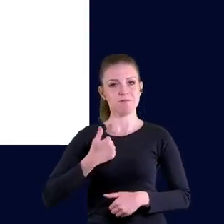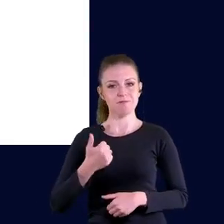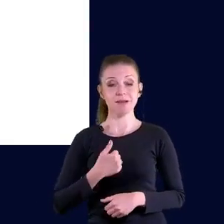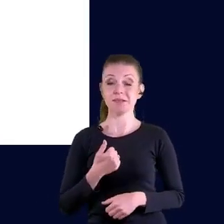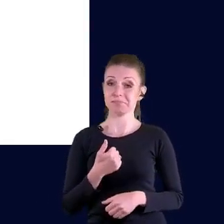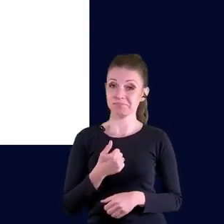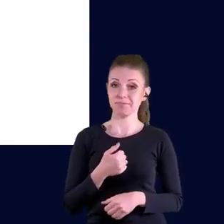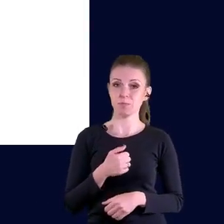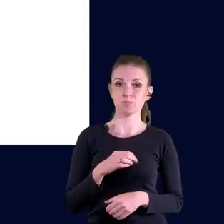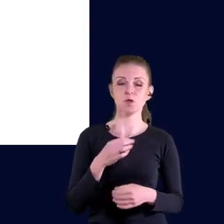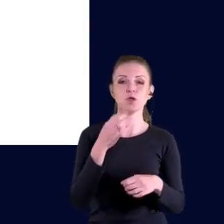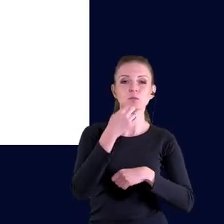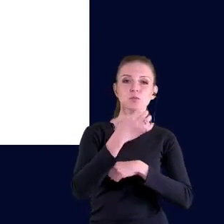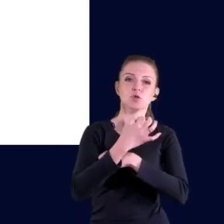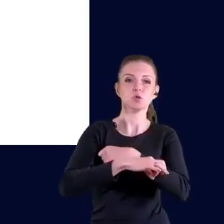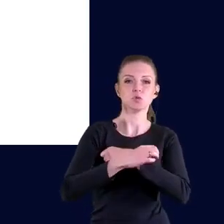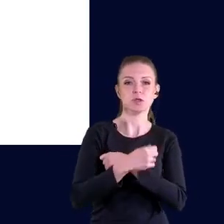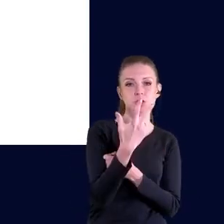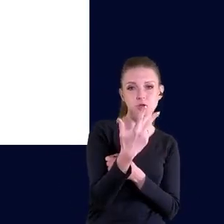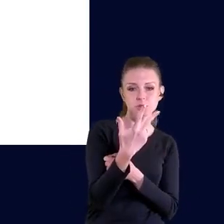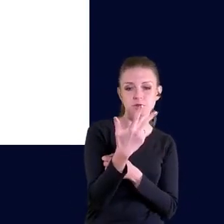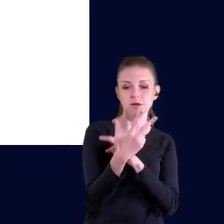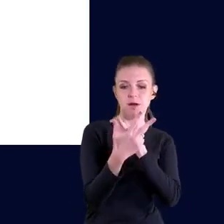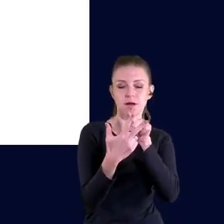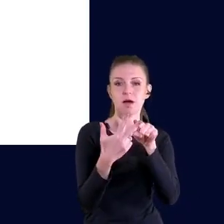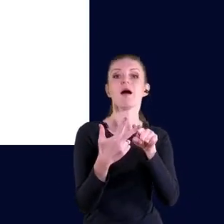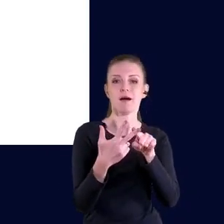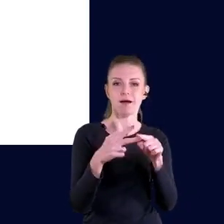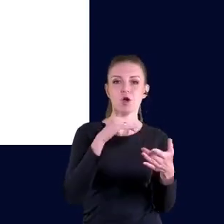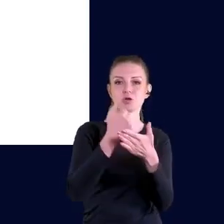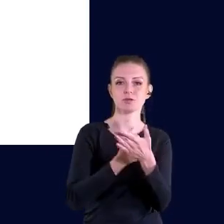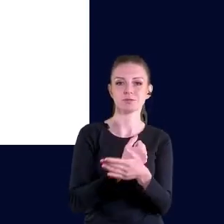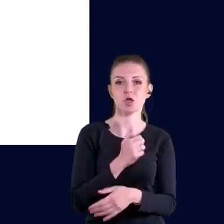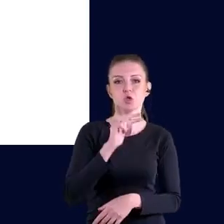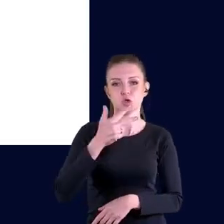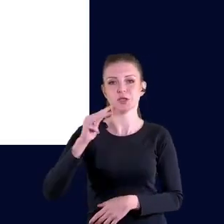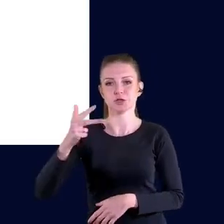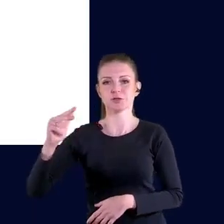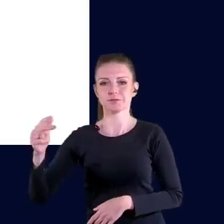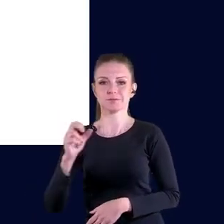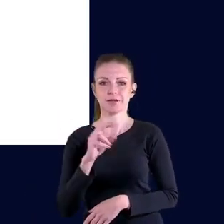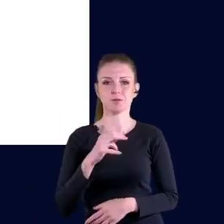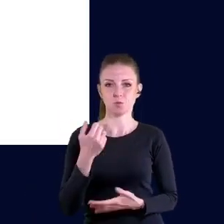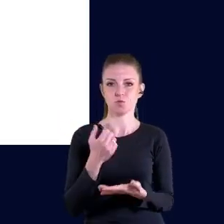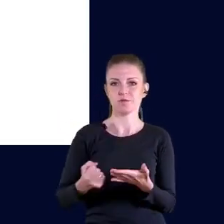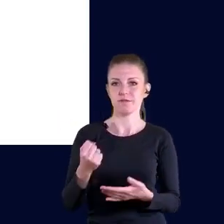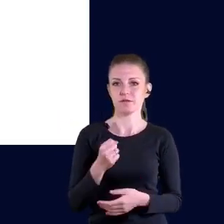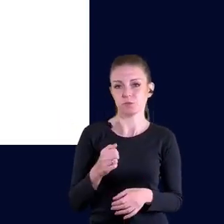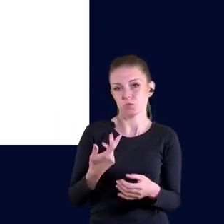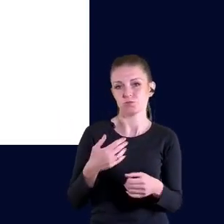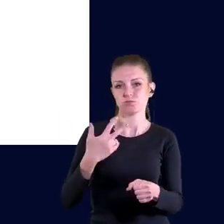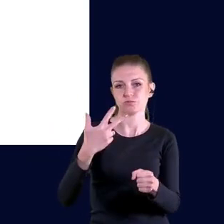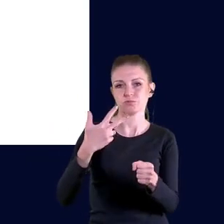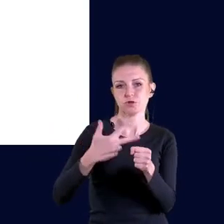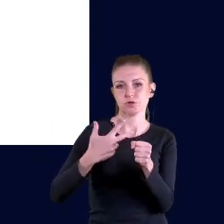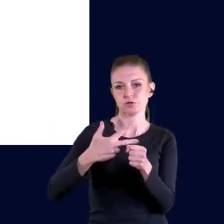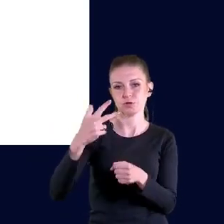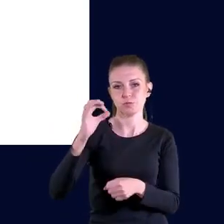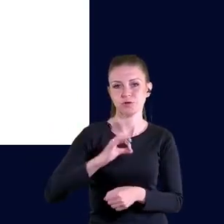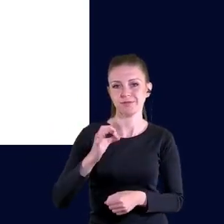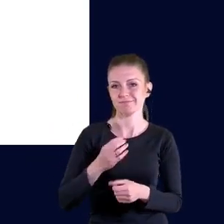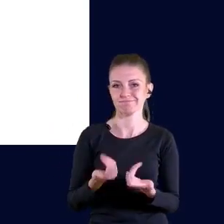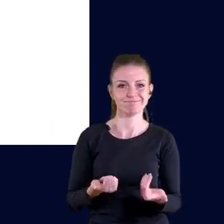korzysta co trzeci student z kursem fizyki z naszej z naszej książki korzysta uczelnia jest